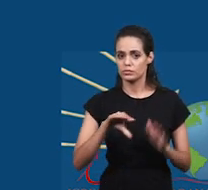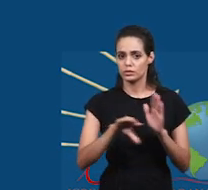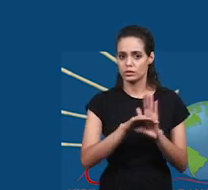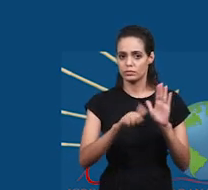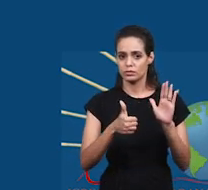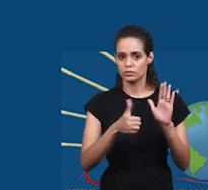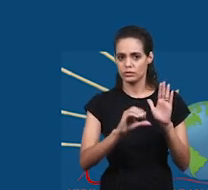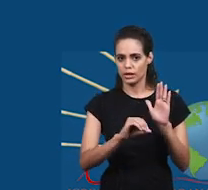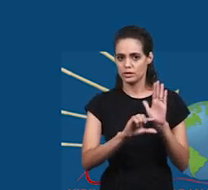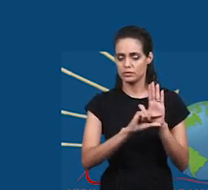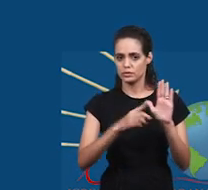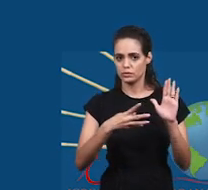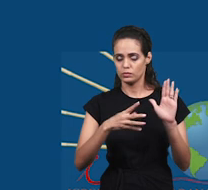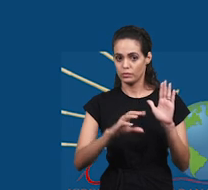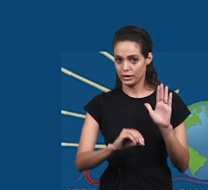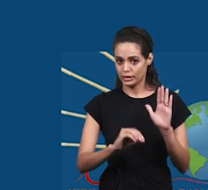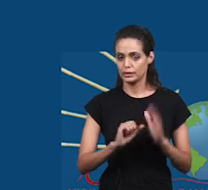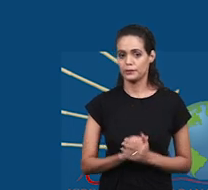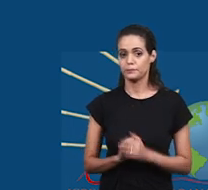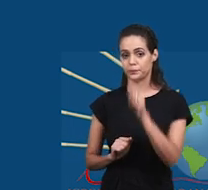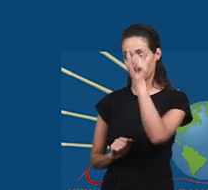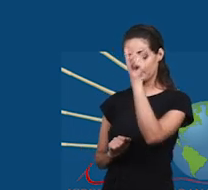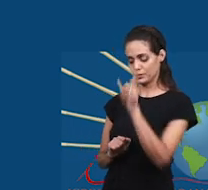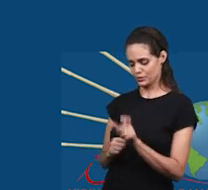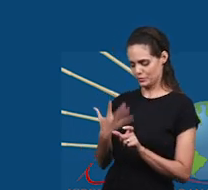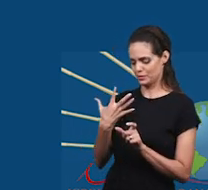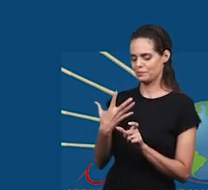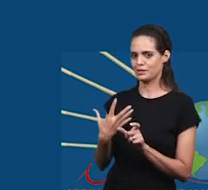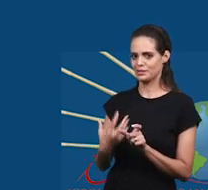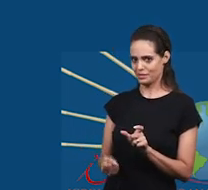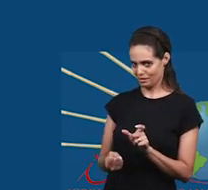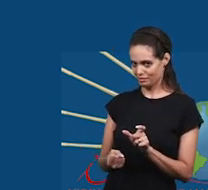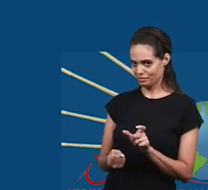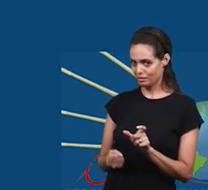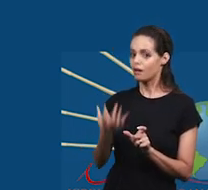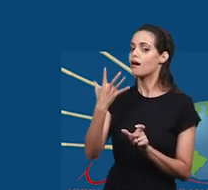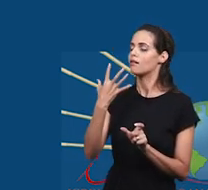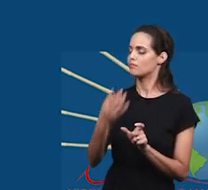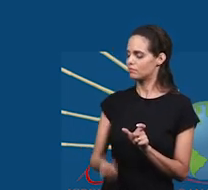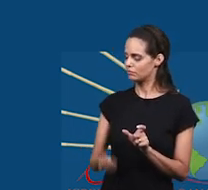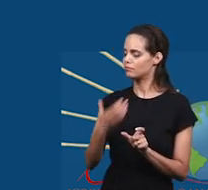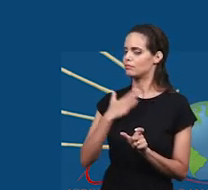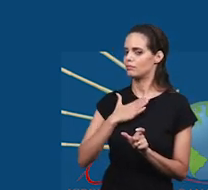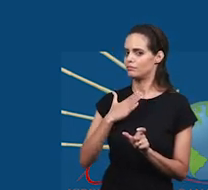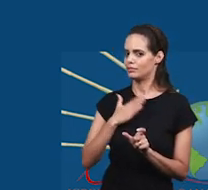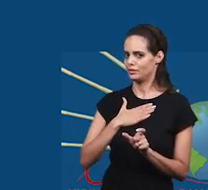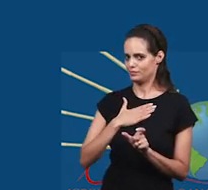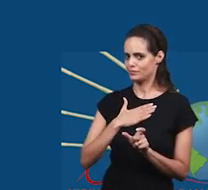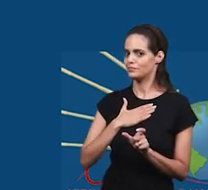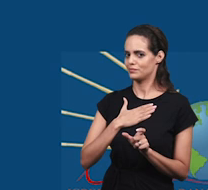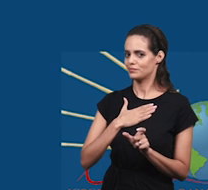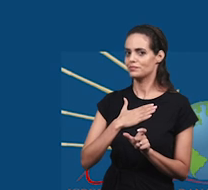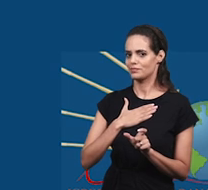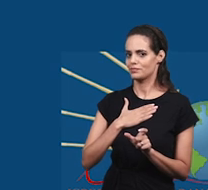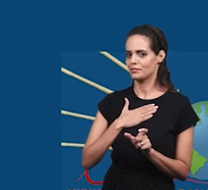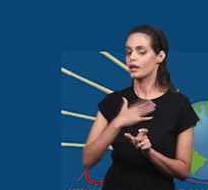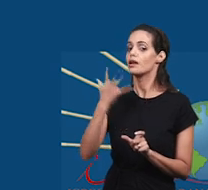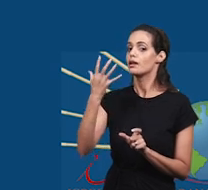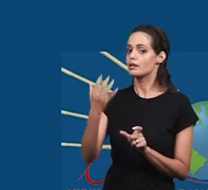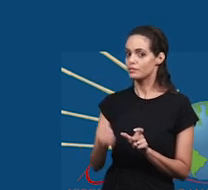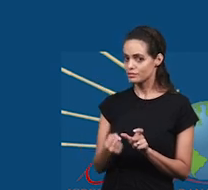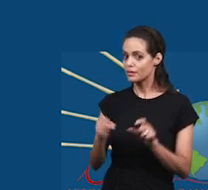me reçoit. C'est le Seigneur Jésus qui parle. Et celui qui reçoit à moi, reçoit celui qui m'a